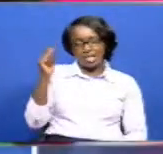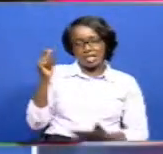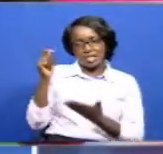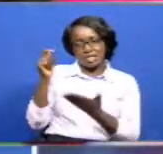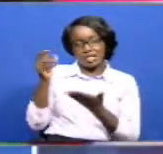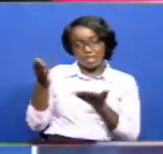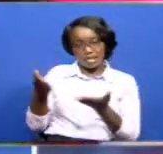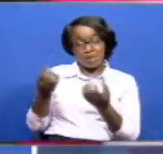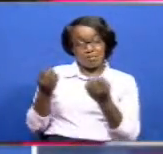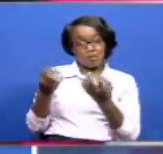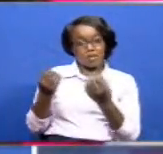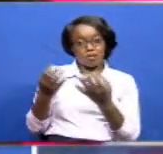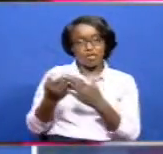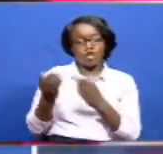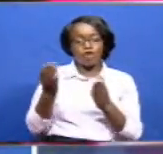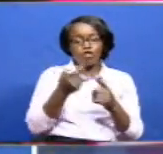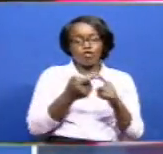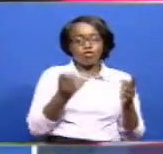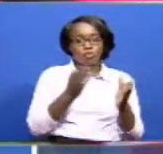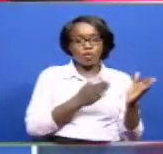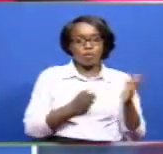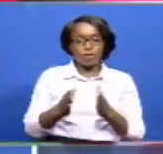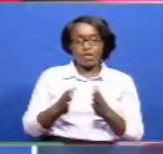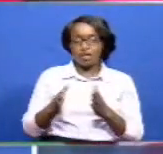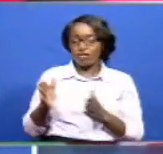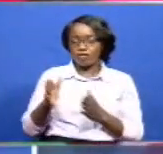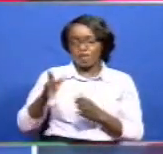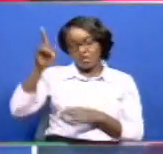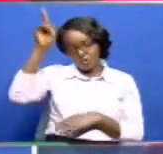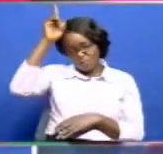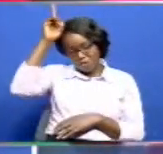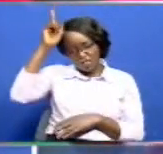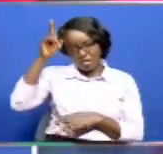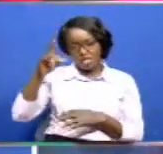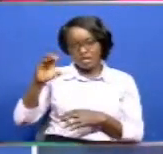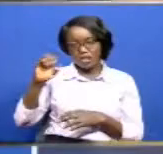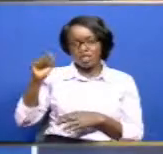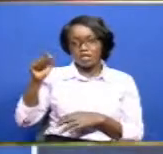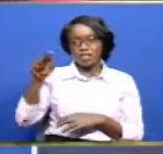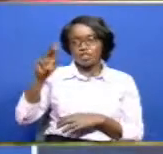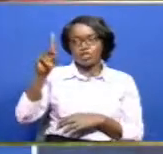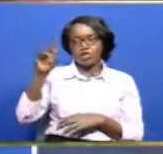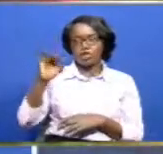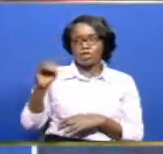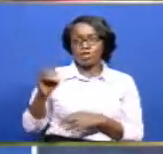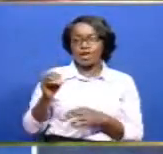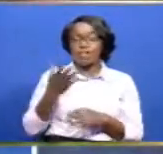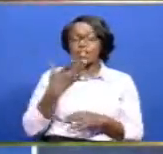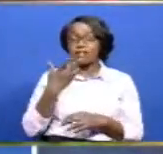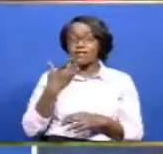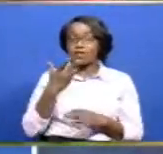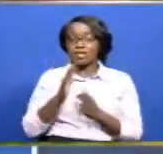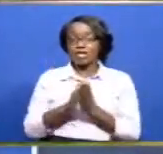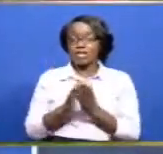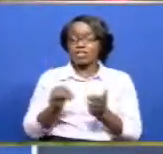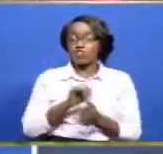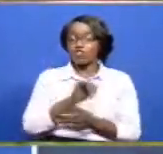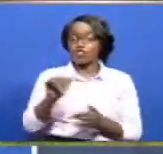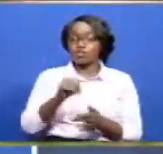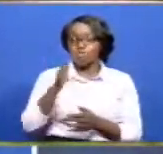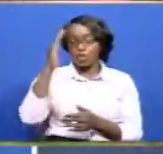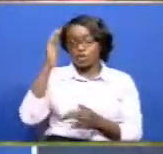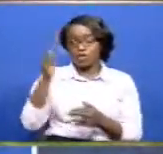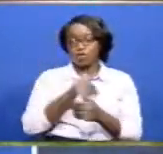Gatanga. Kupitia mpango wa Studio Mashinani, wasanii chipukizi na wale waliobobea katika eneo hilo na viunga